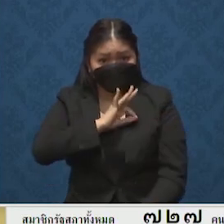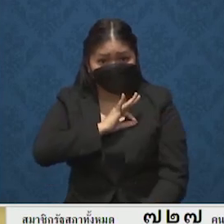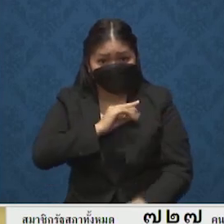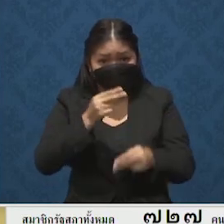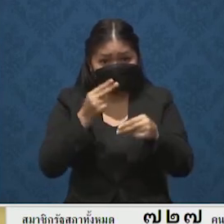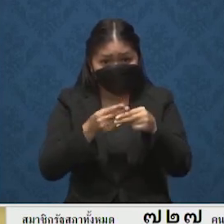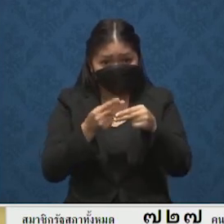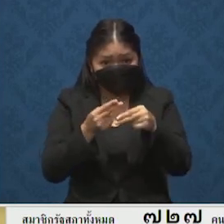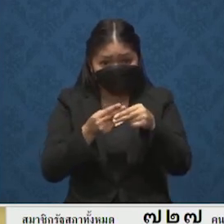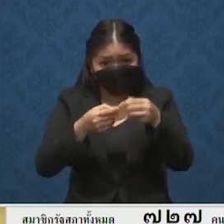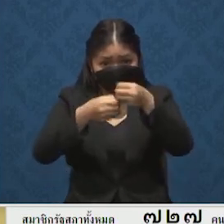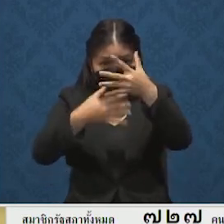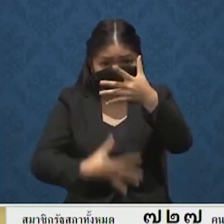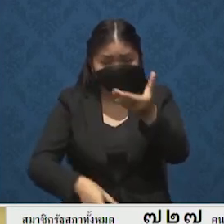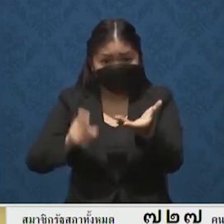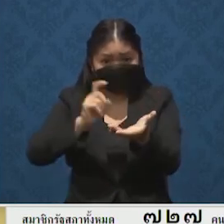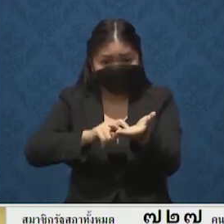ครับ